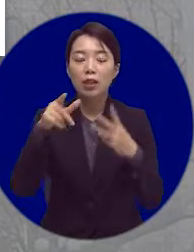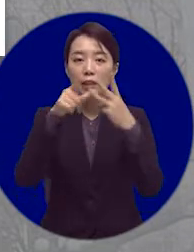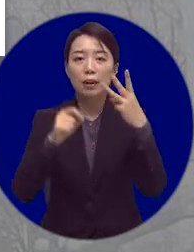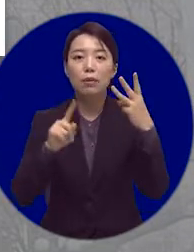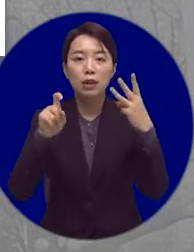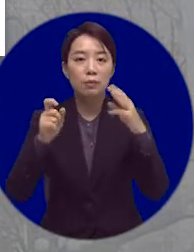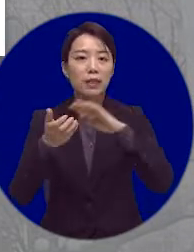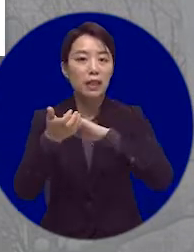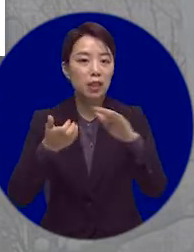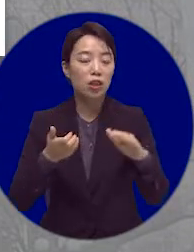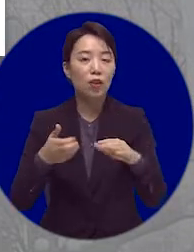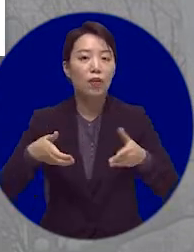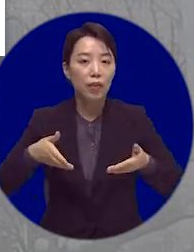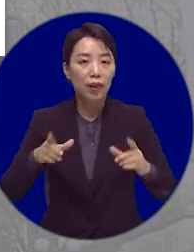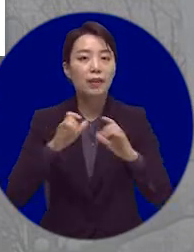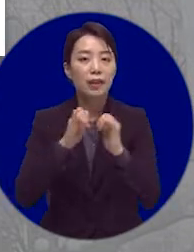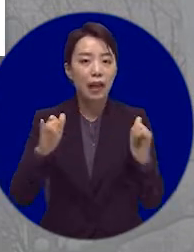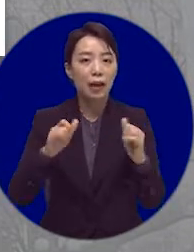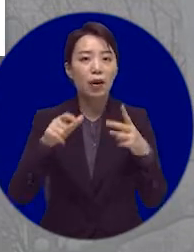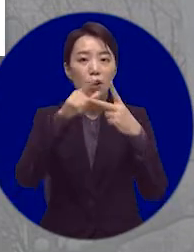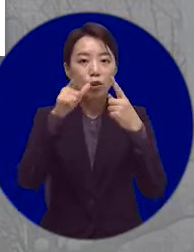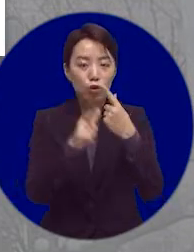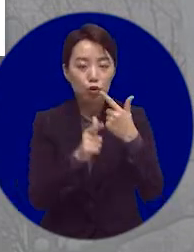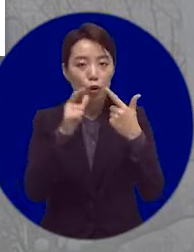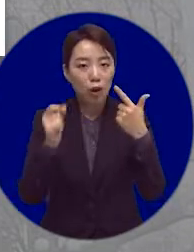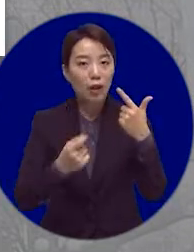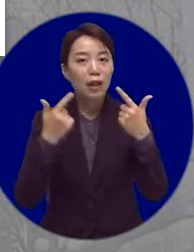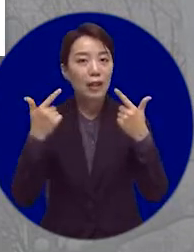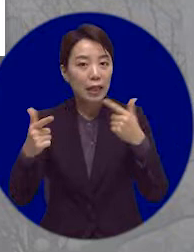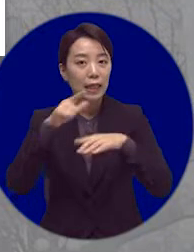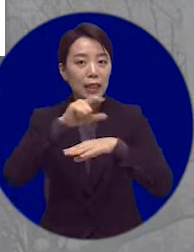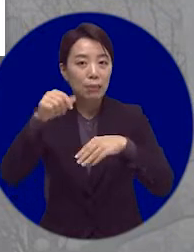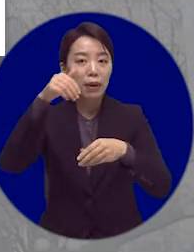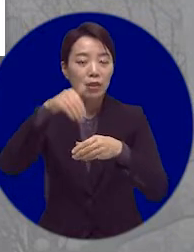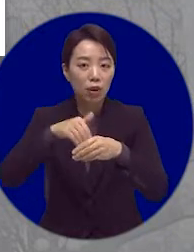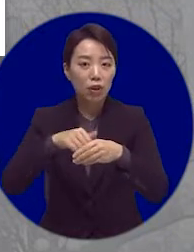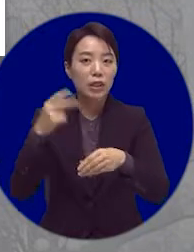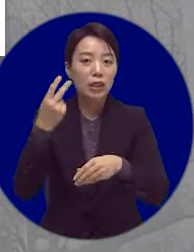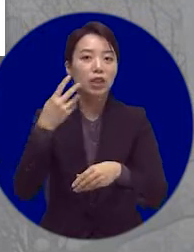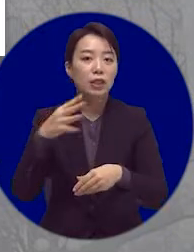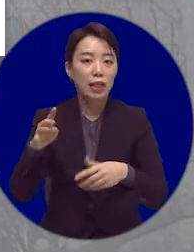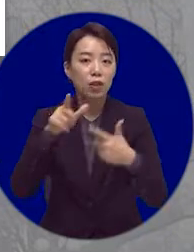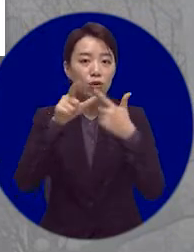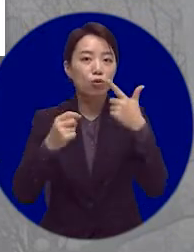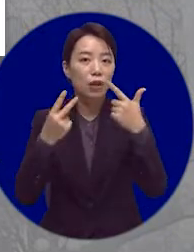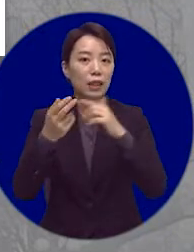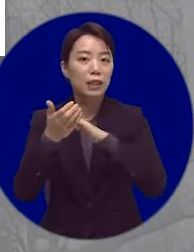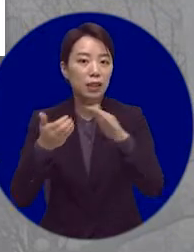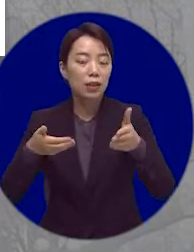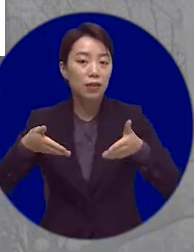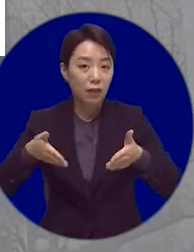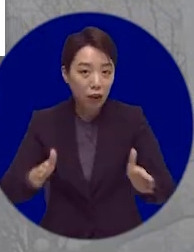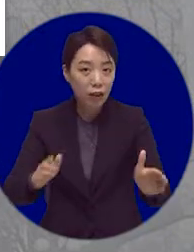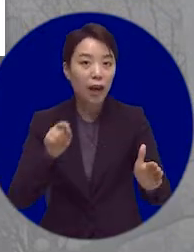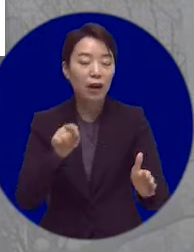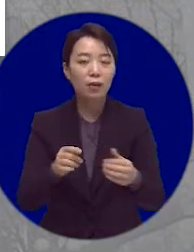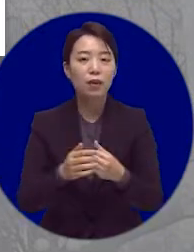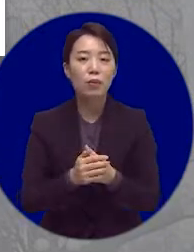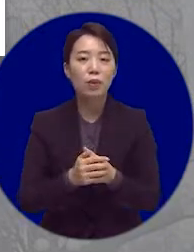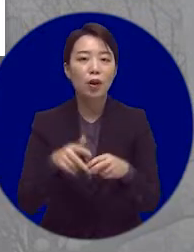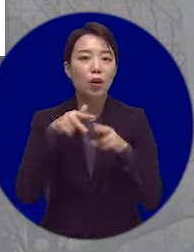2004년 3월 10일 이전 출생자, 6월 1일 실시하는 지방선거는 2004년 6월 2일 이전